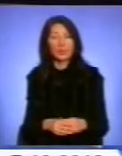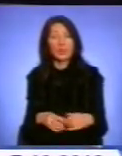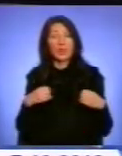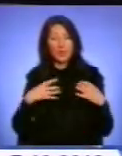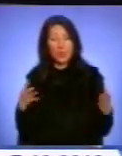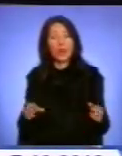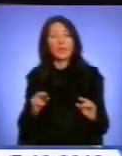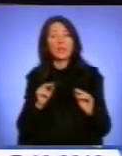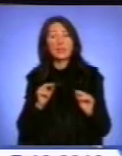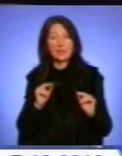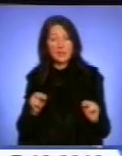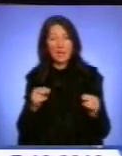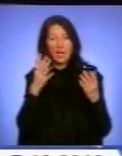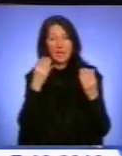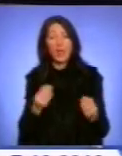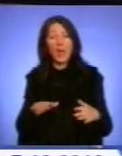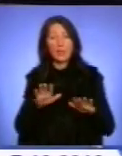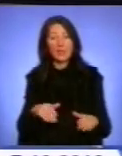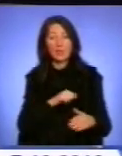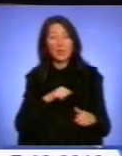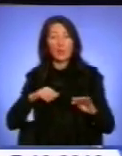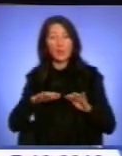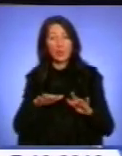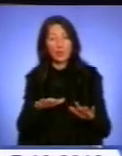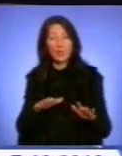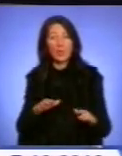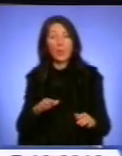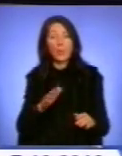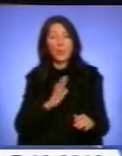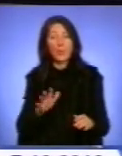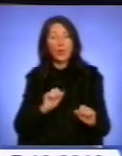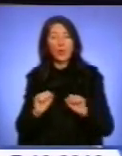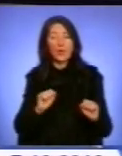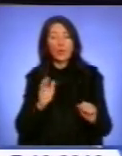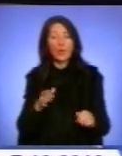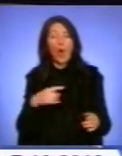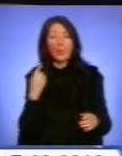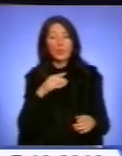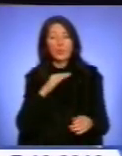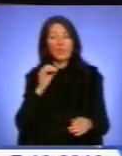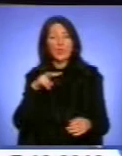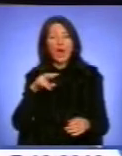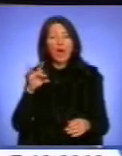Святкування з нагоди Дня місцевого самоврядування відбулося сьогодні в обласній філармонії. Активних працівників відзначили